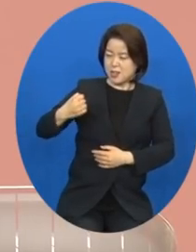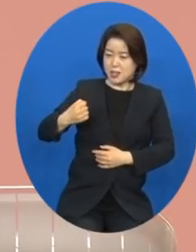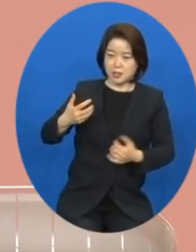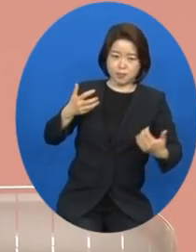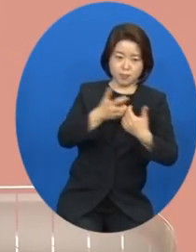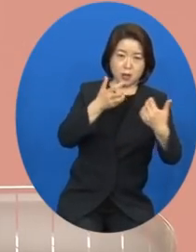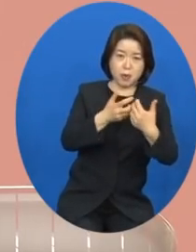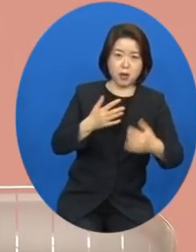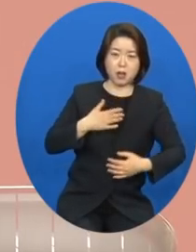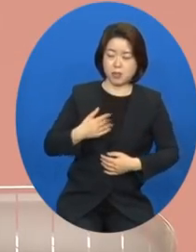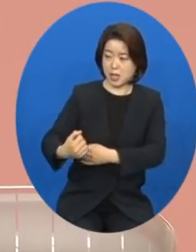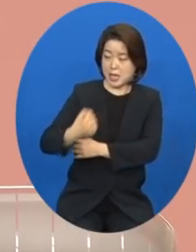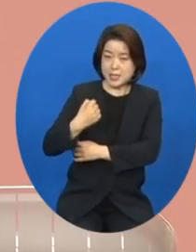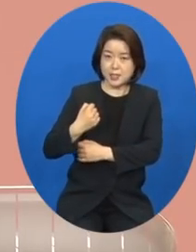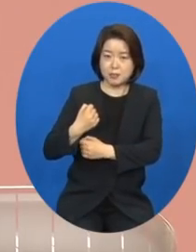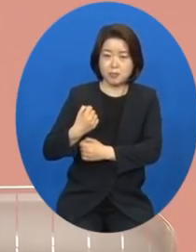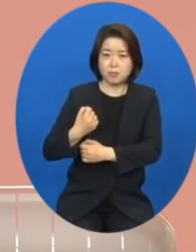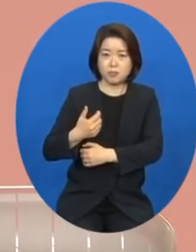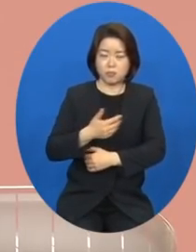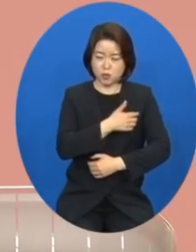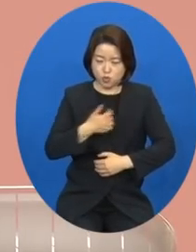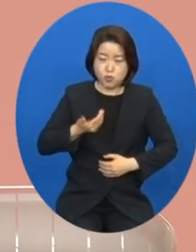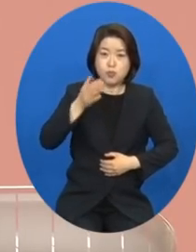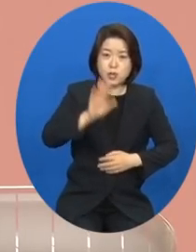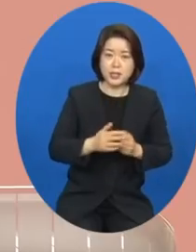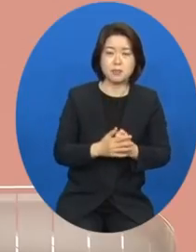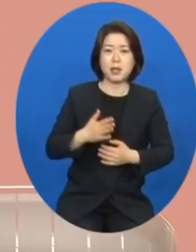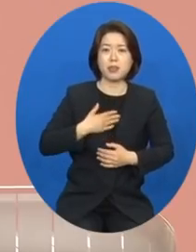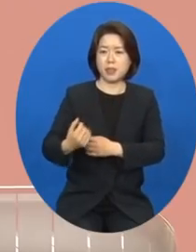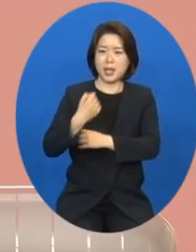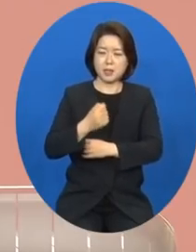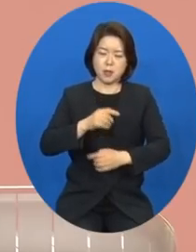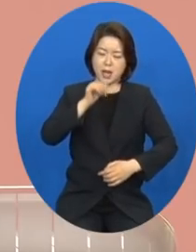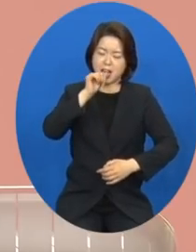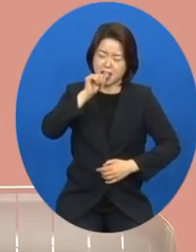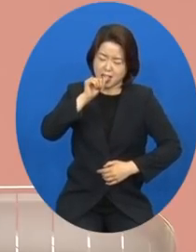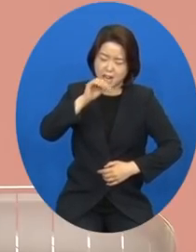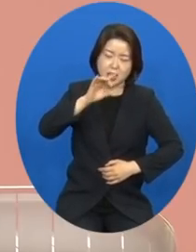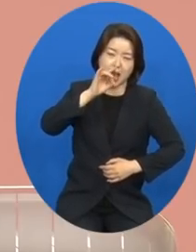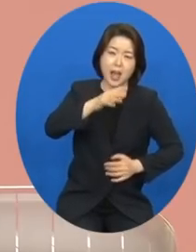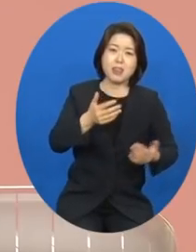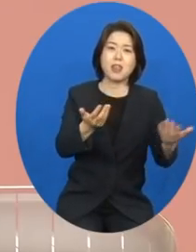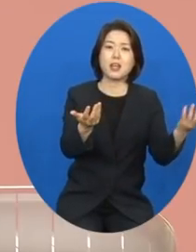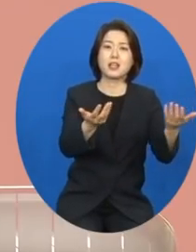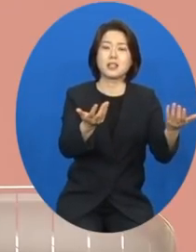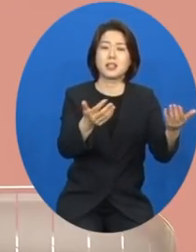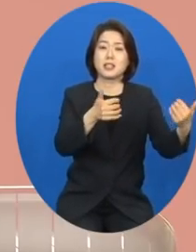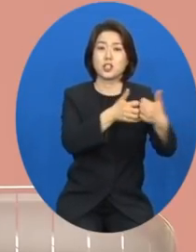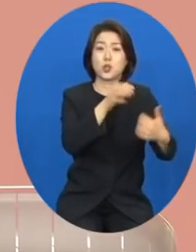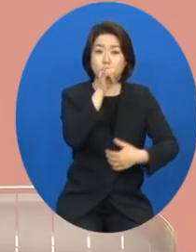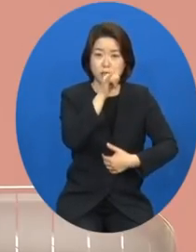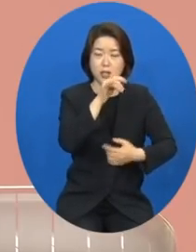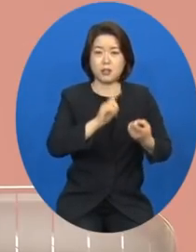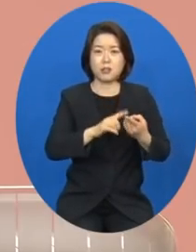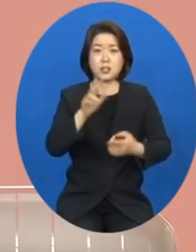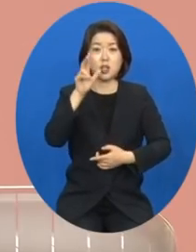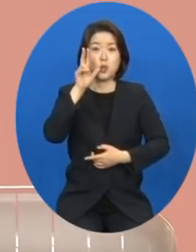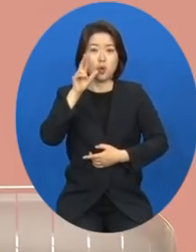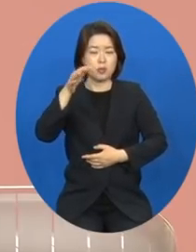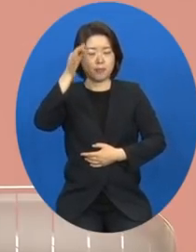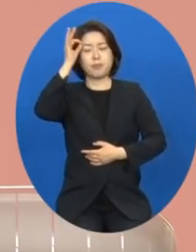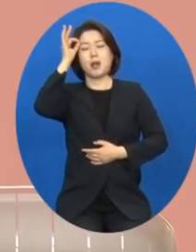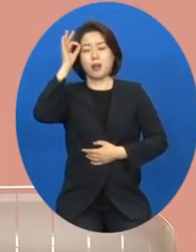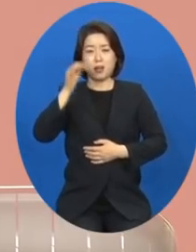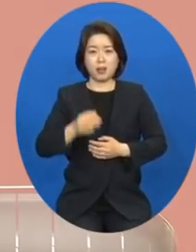능력이 출중해 도 내 힘으로 절대 안되는 전투가 있다 라는 것을 요소는 깨달은